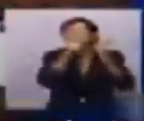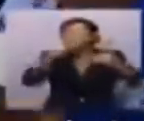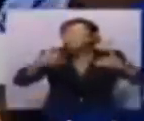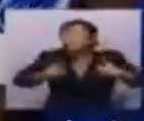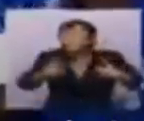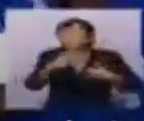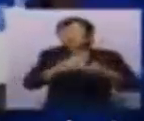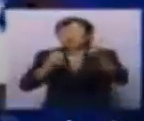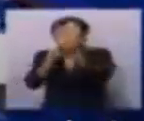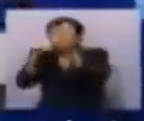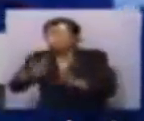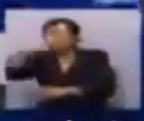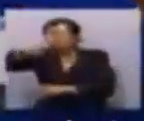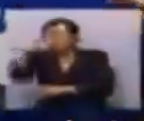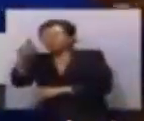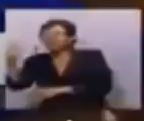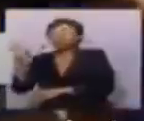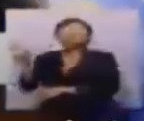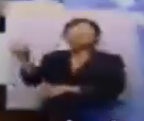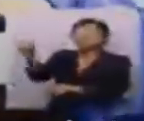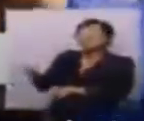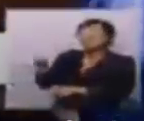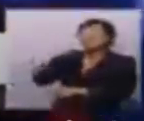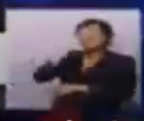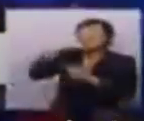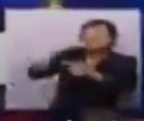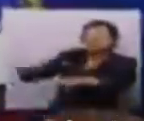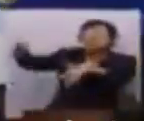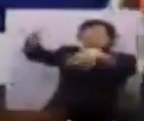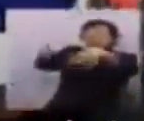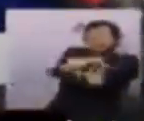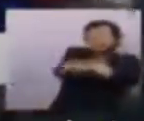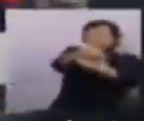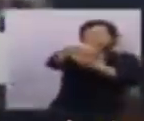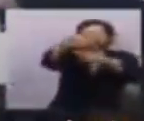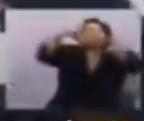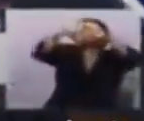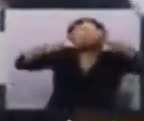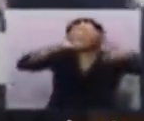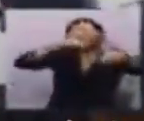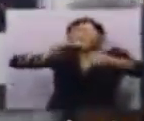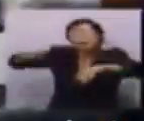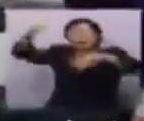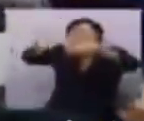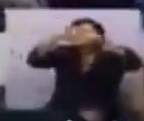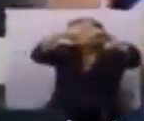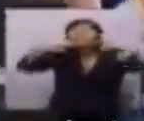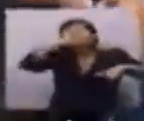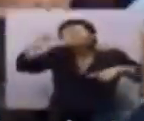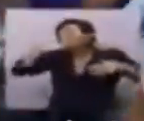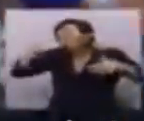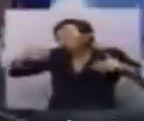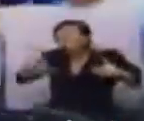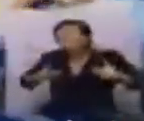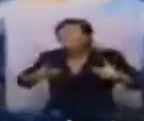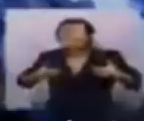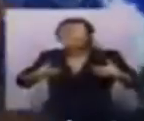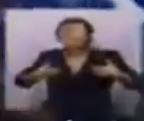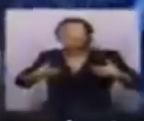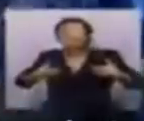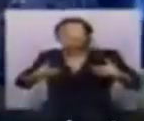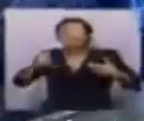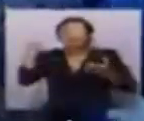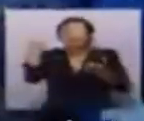Pencadang dan penyokong calon PKR itu juga tidak dibenarkan masuk ke dalam dewan Sri Rembau kerana tidak